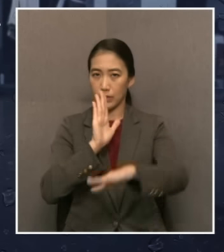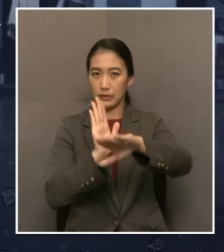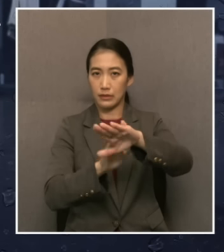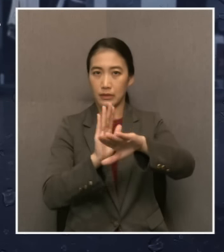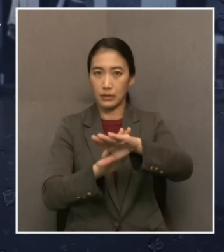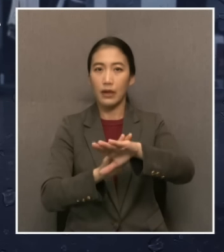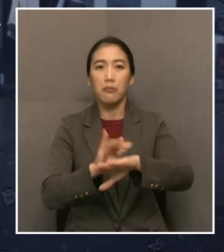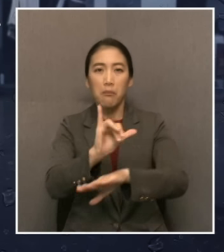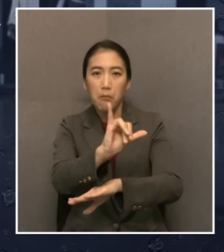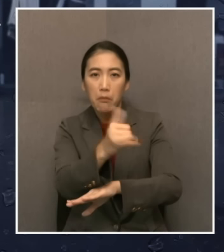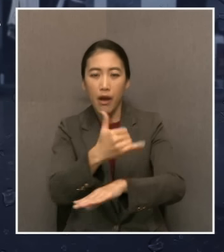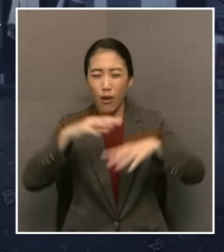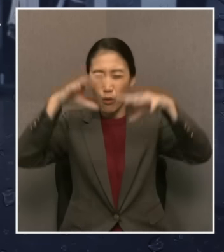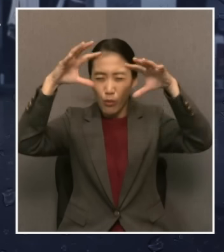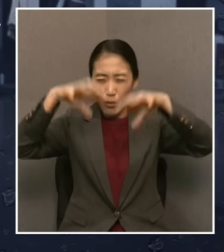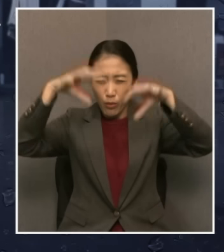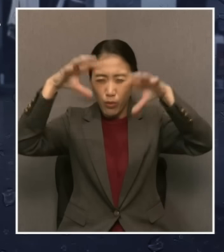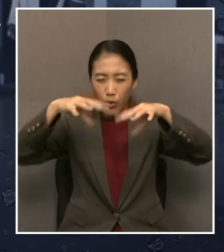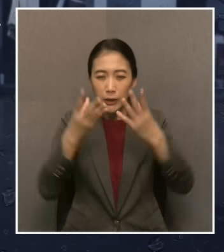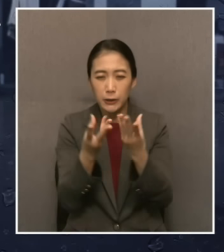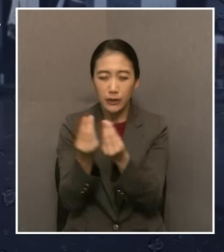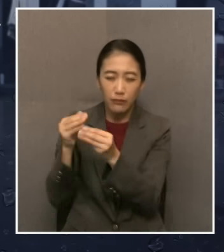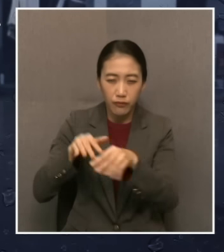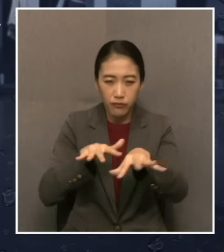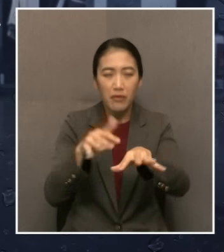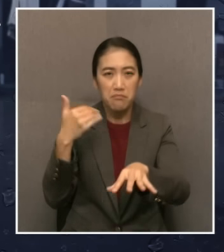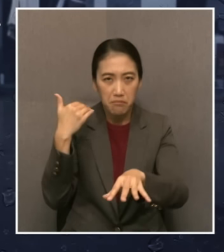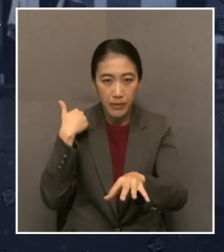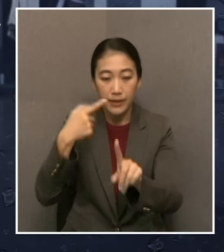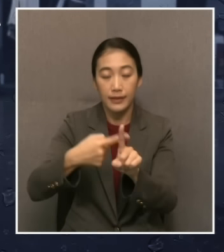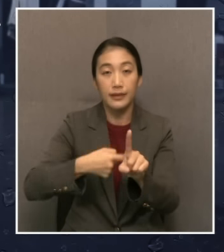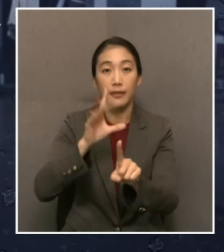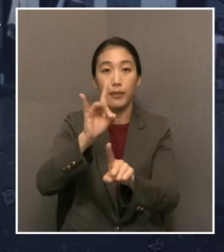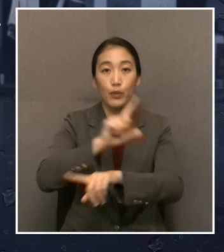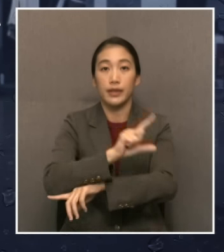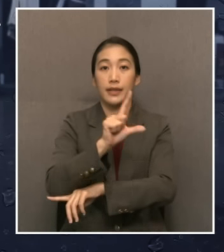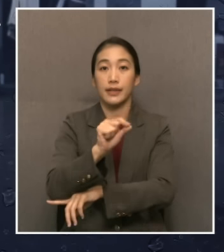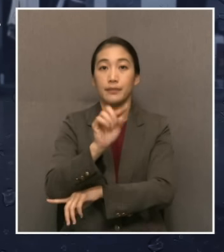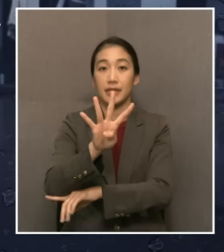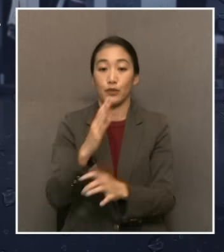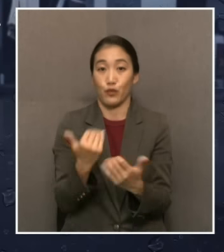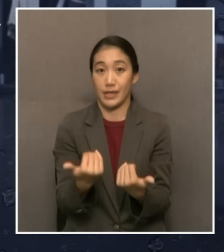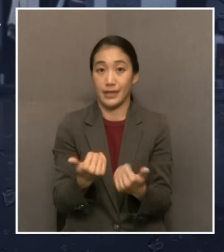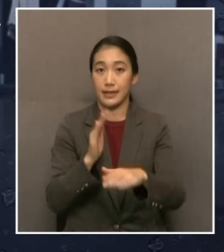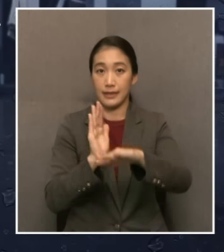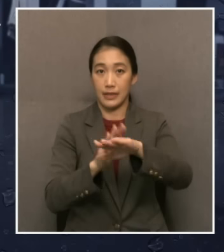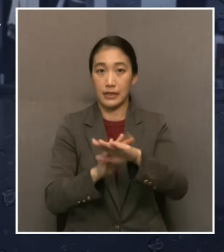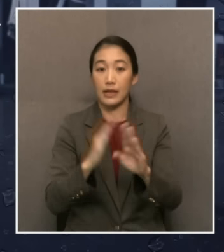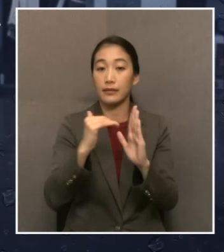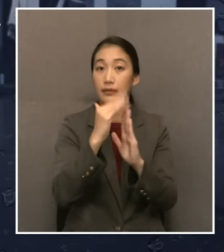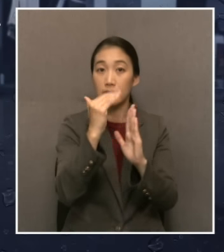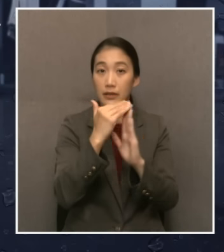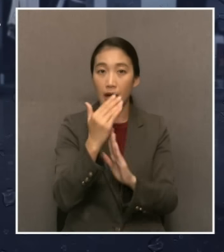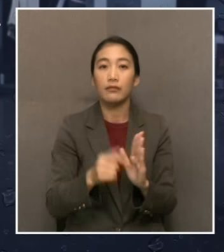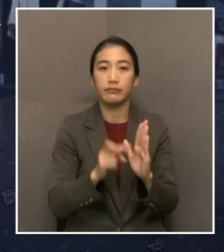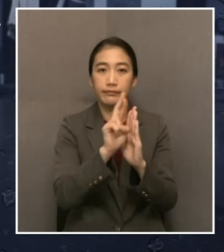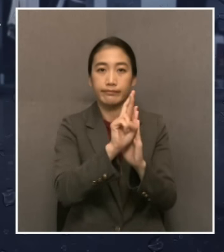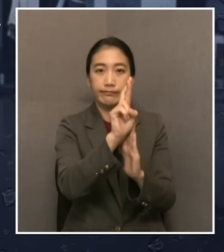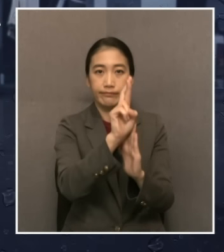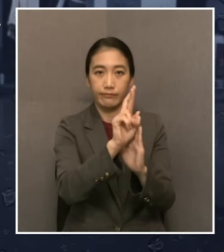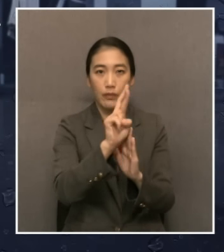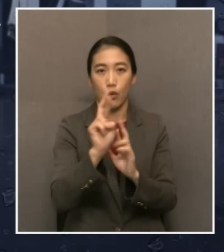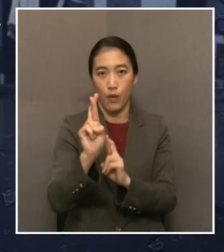ตกหนักและตกสะสมในวันที่ 24สิงหาคมวันนี้นะคะประกาศเตือนภาคเหนือที่จังหวัดเชียงรายค่ะใน